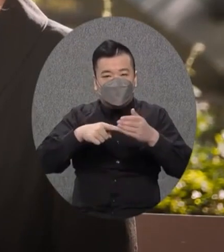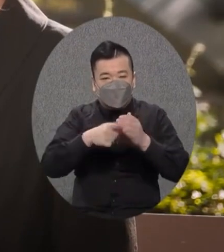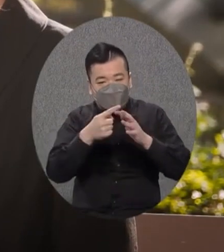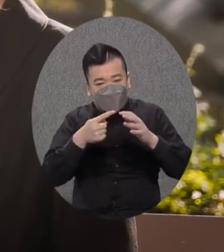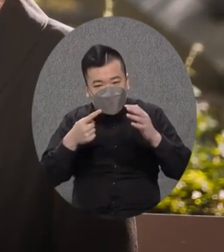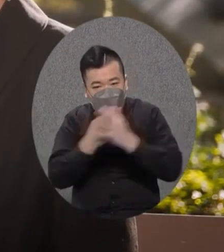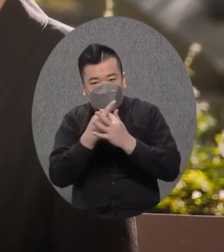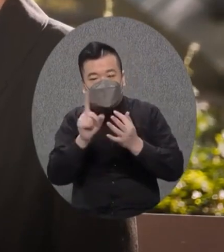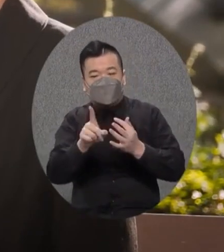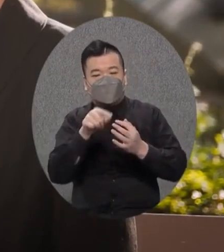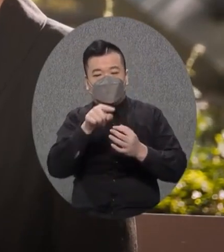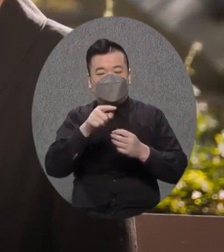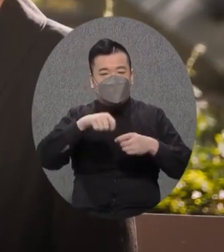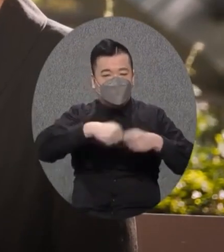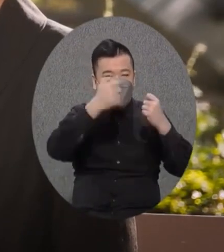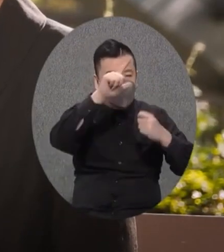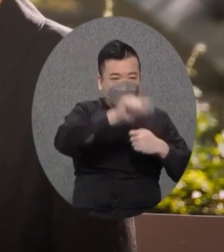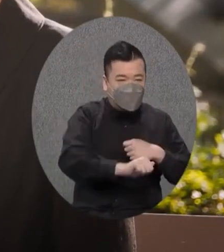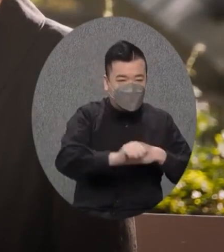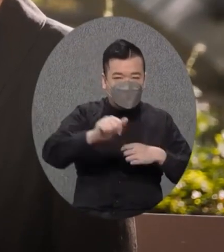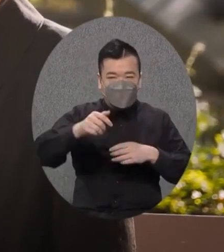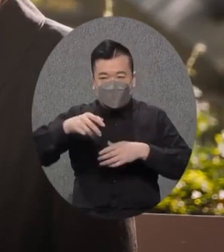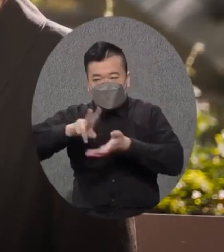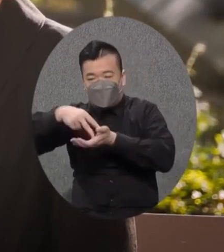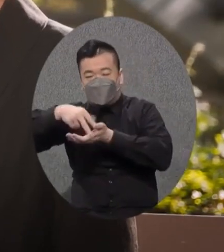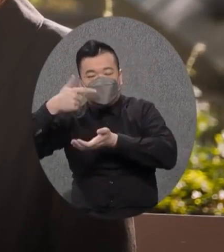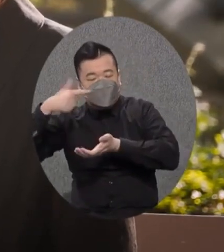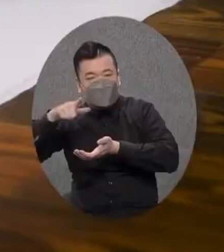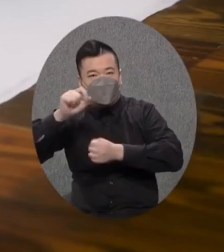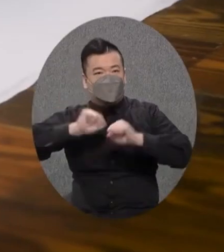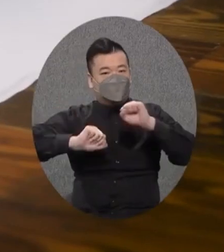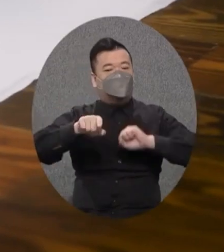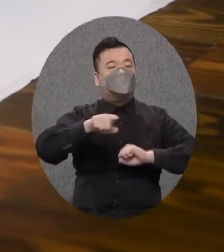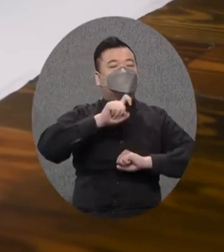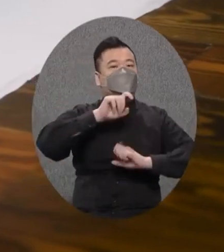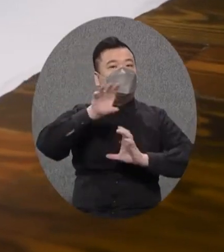種破舊立新嘅態度喺入面。